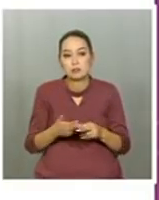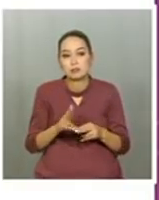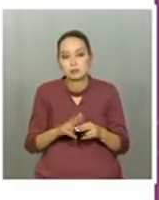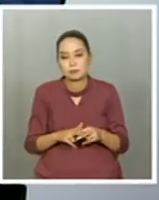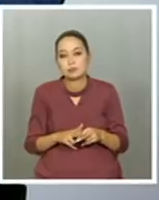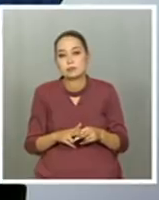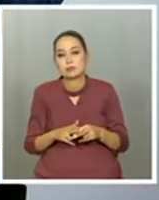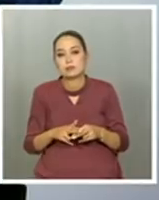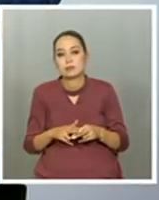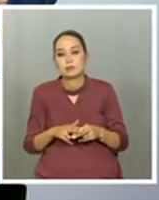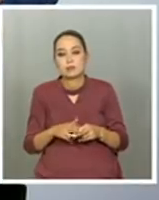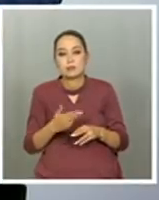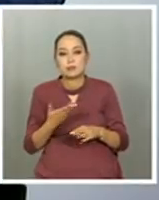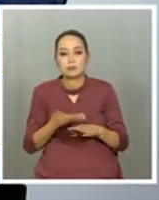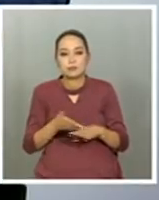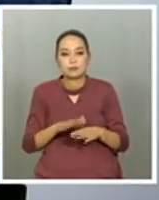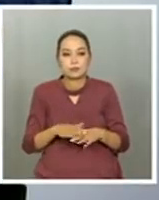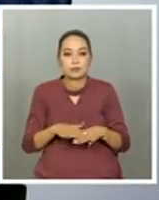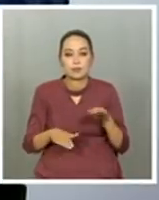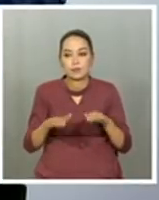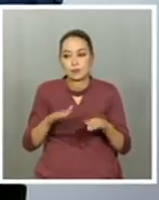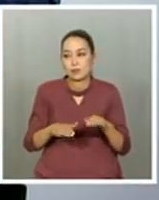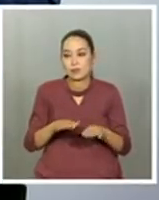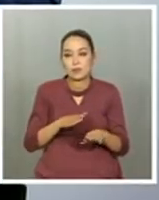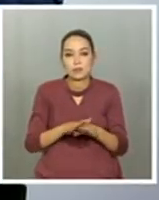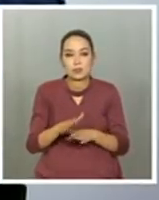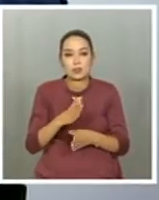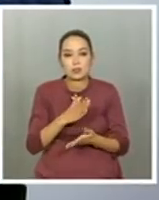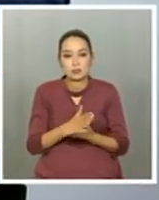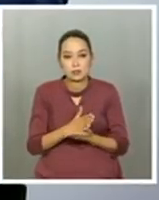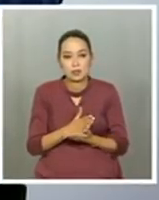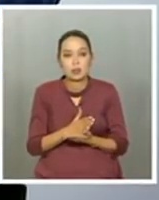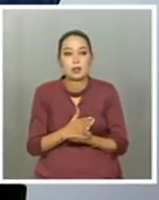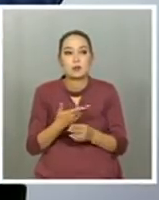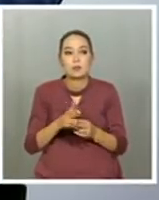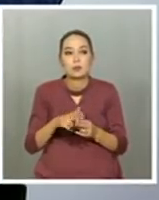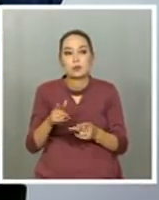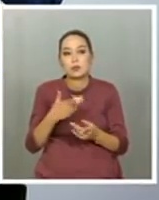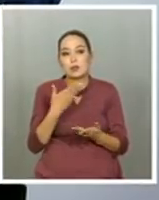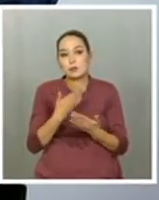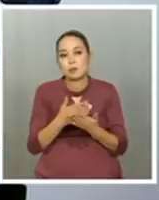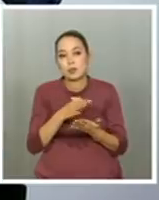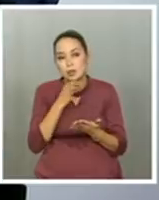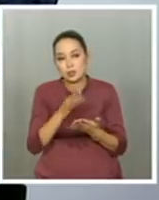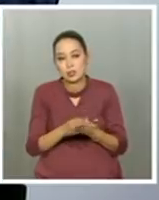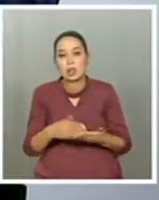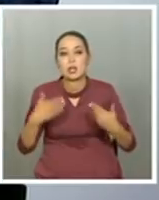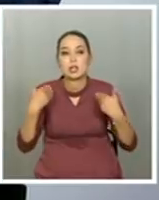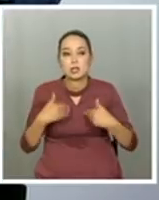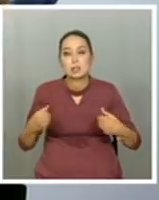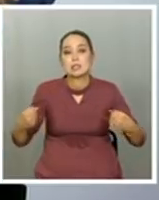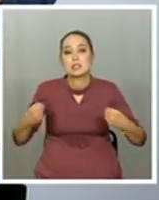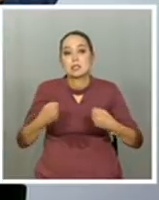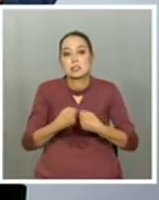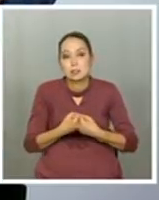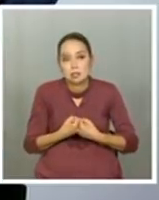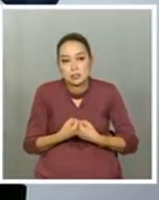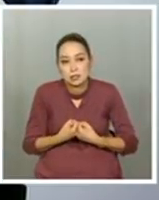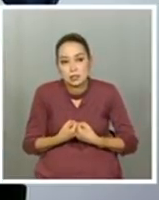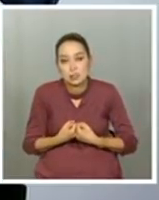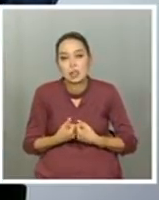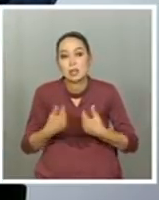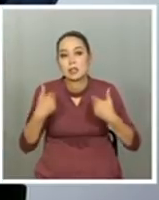жатыр. Оқушылар, біз жоғарыда көрсетілген мысалдардан дене соқтығысуға дейінгі, яғни